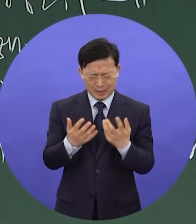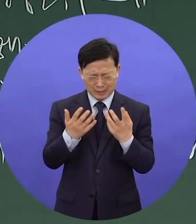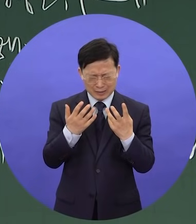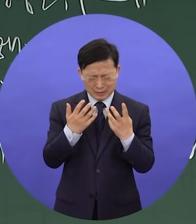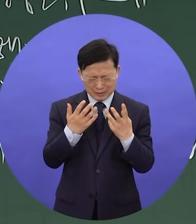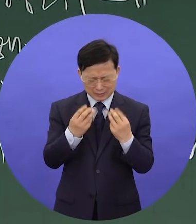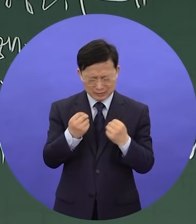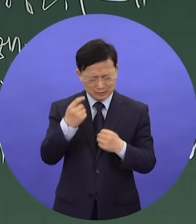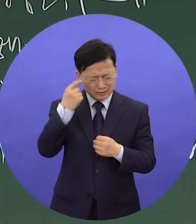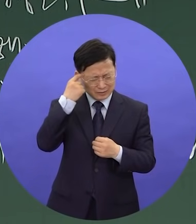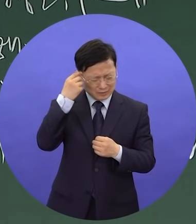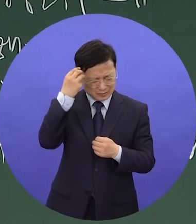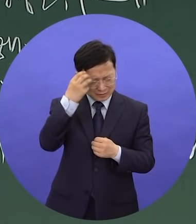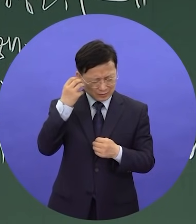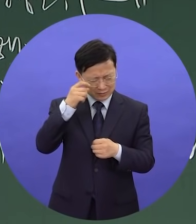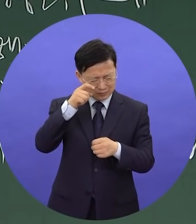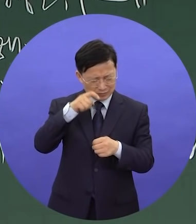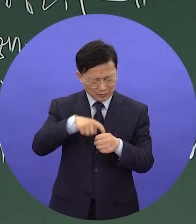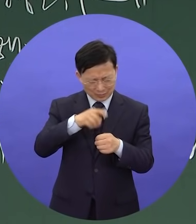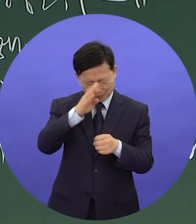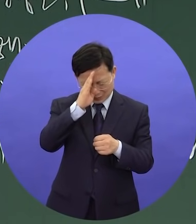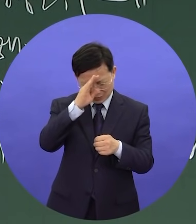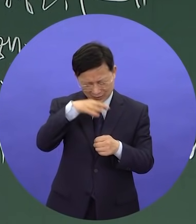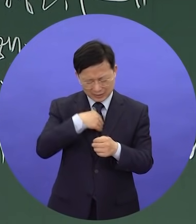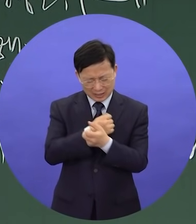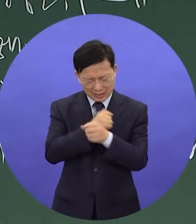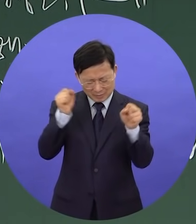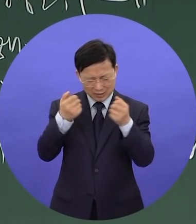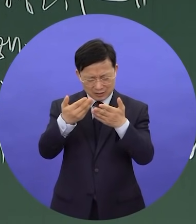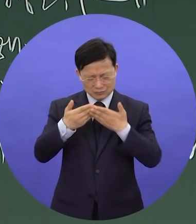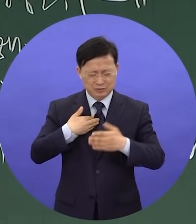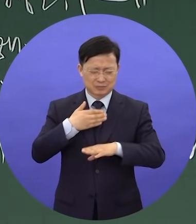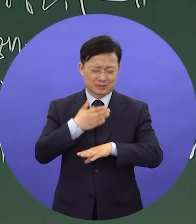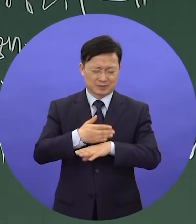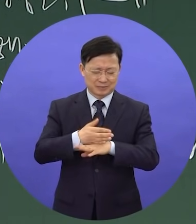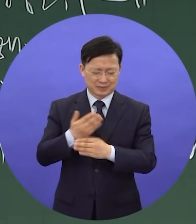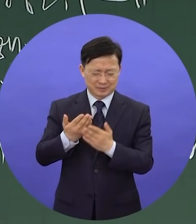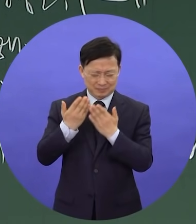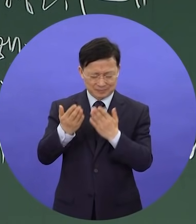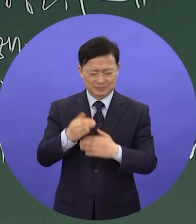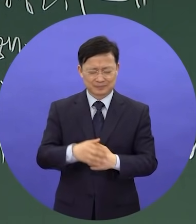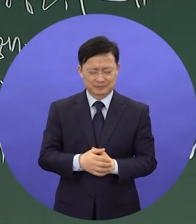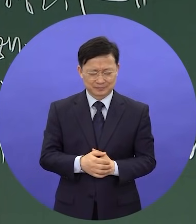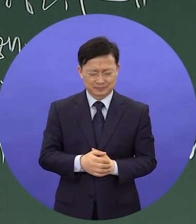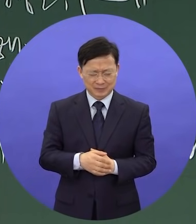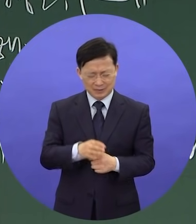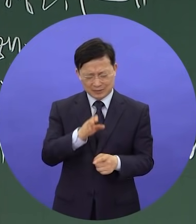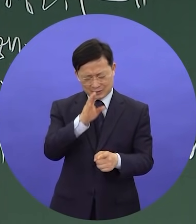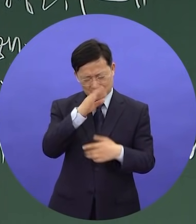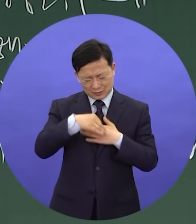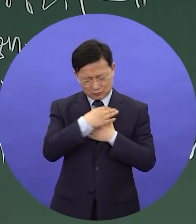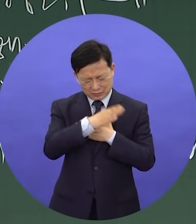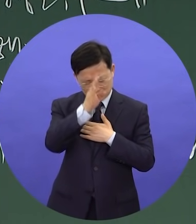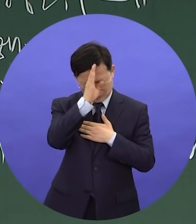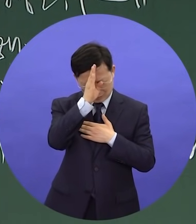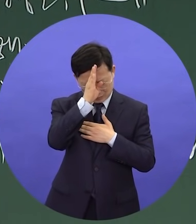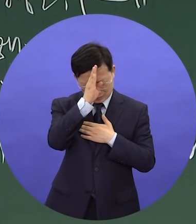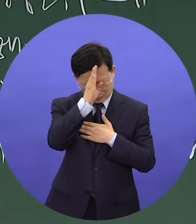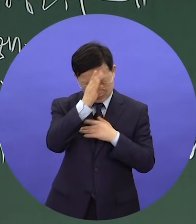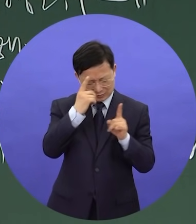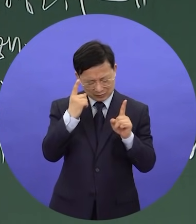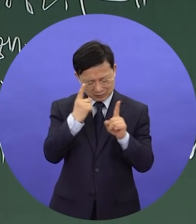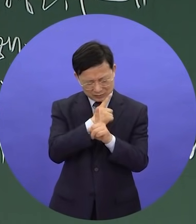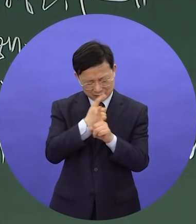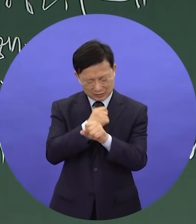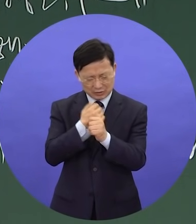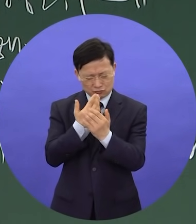영적인 삶의 해방시킨 분을 감사드립니다. Father God, thank you for liberating us from the many things of our lives. 질병 속에 치유받게 하시며, help us to receive